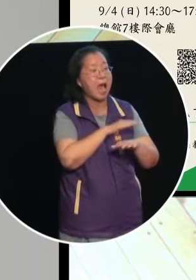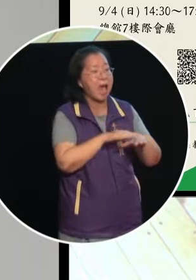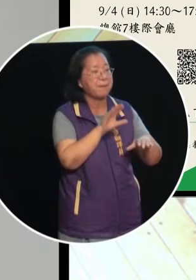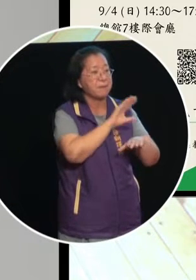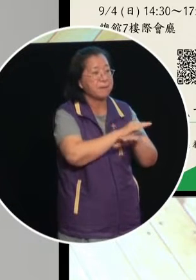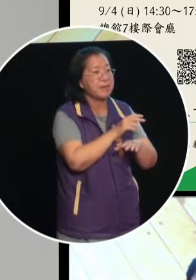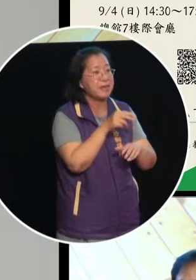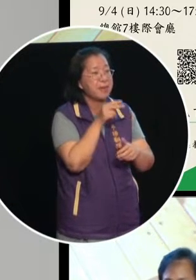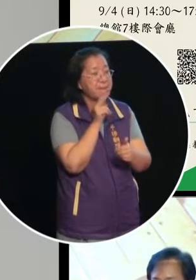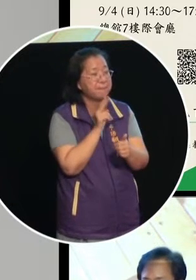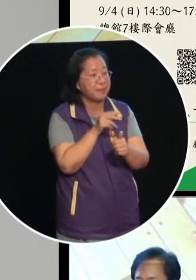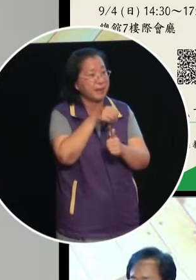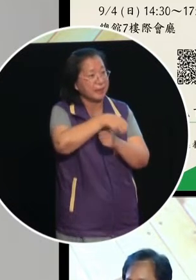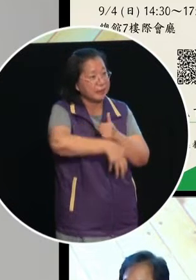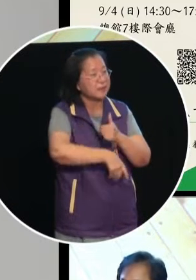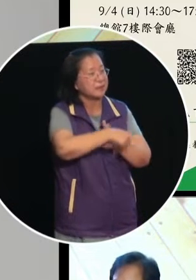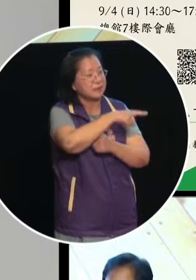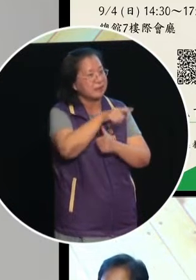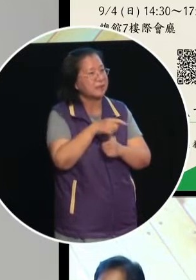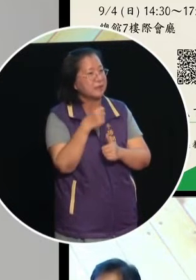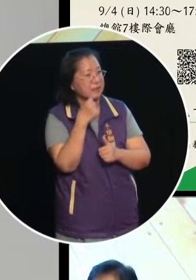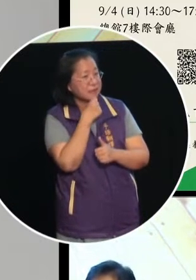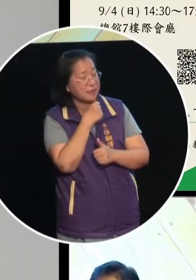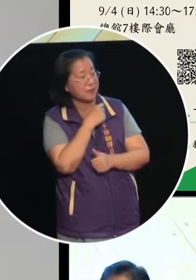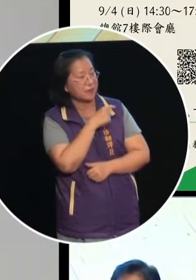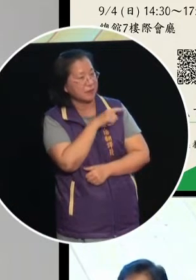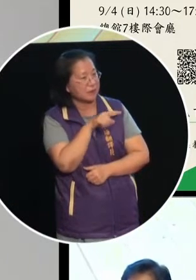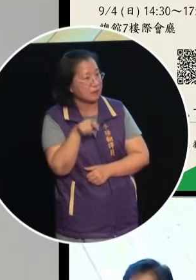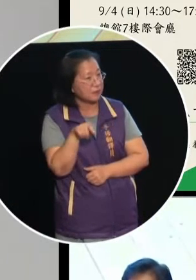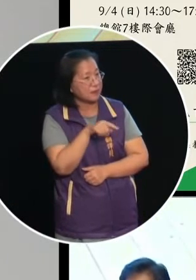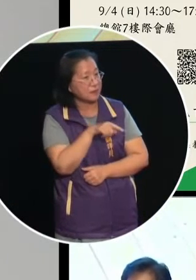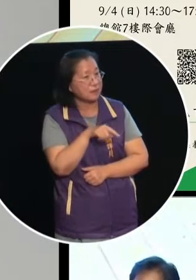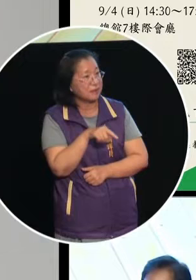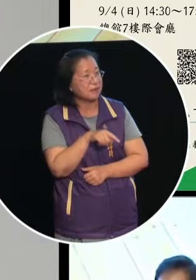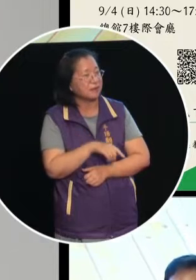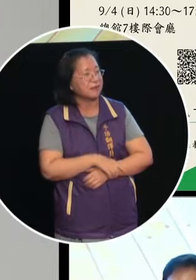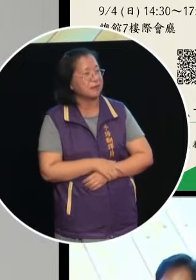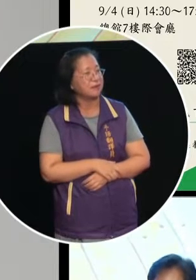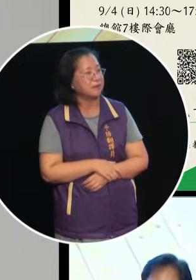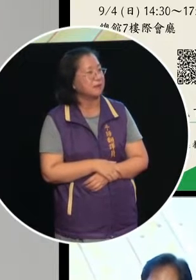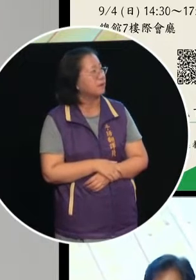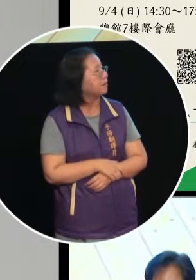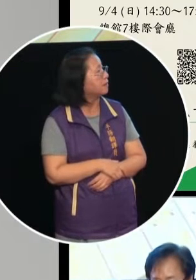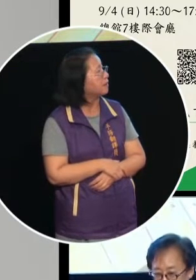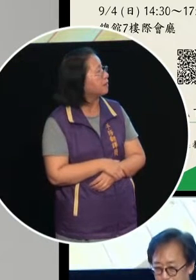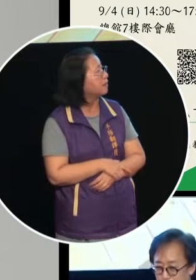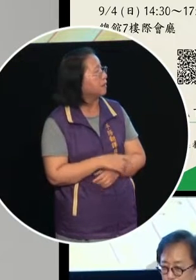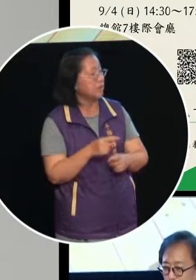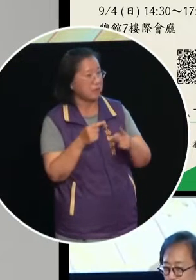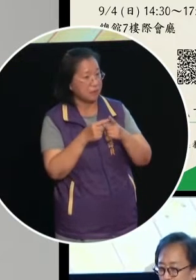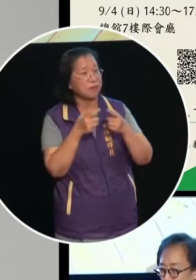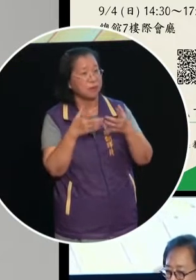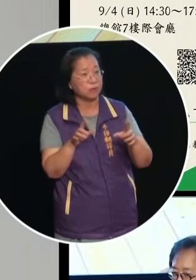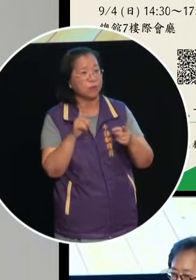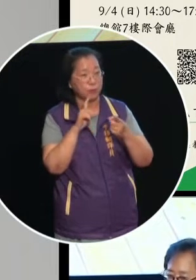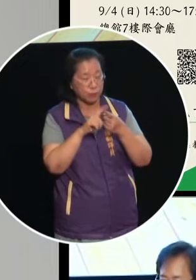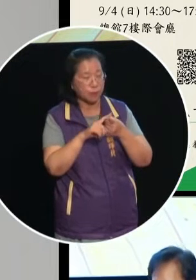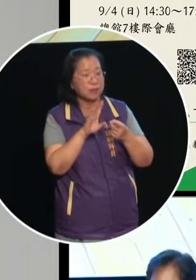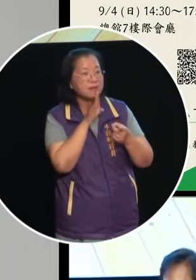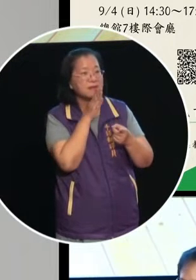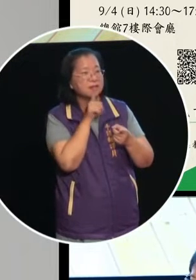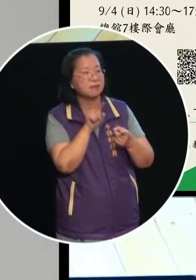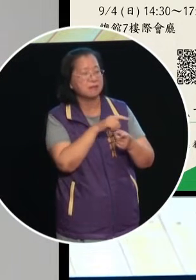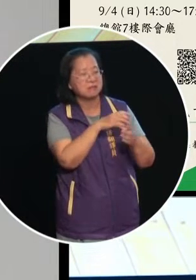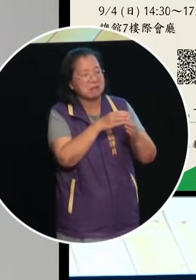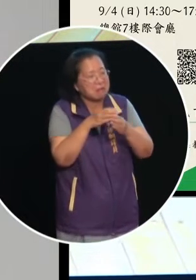众，台湾有这个说法，乌合之众听得懂看得懂吗？就是人很多了，不过没有一个团